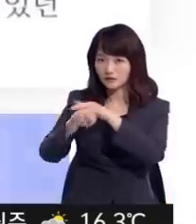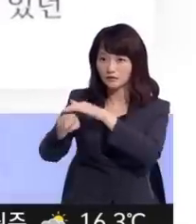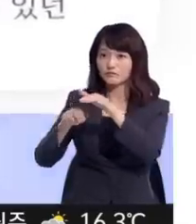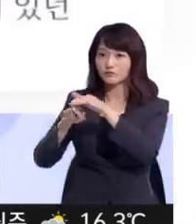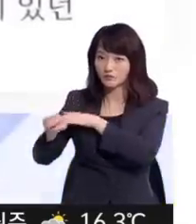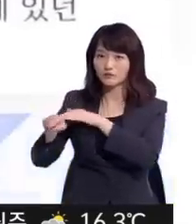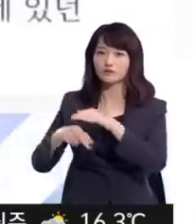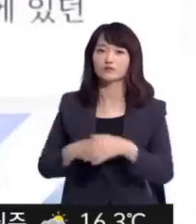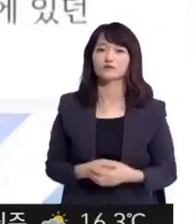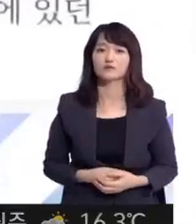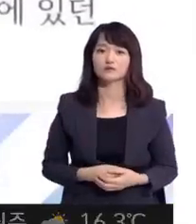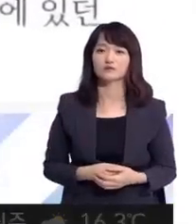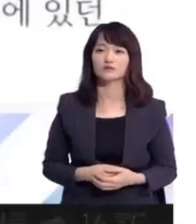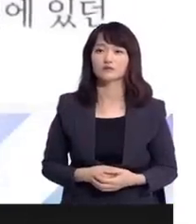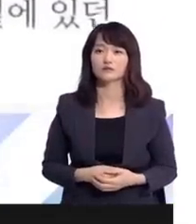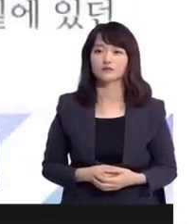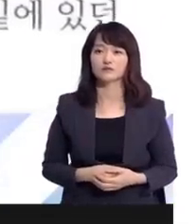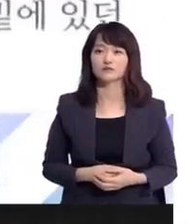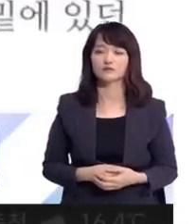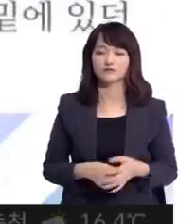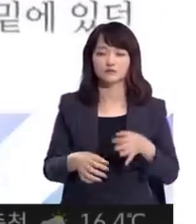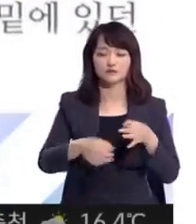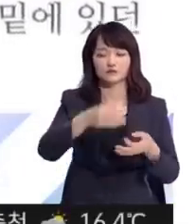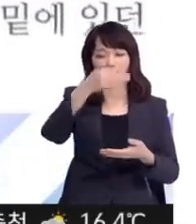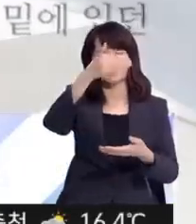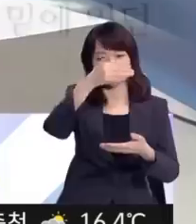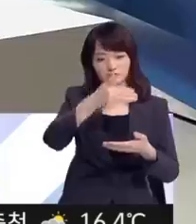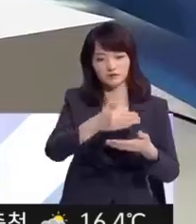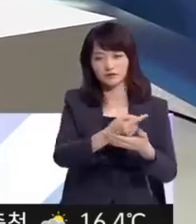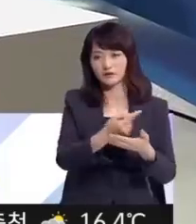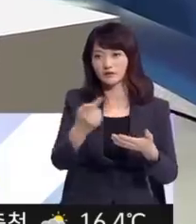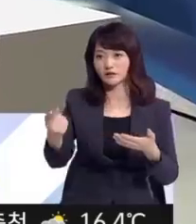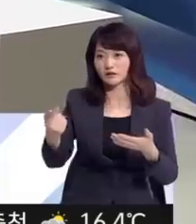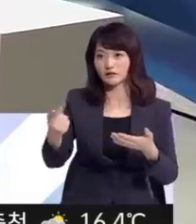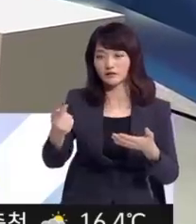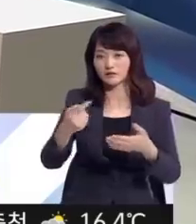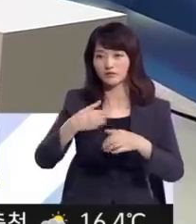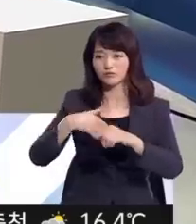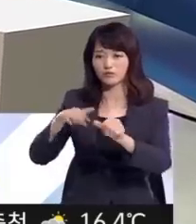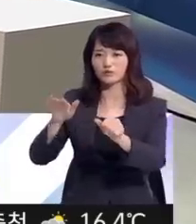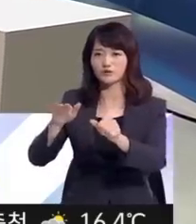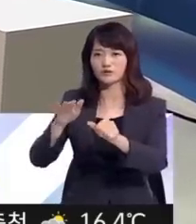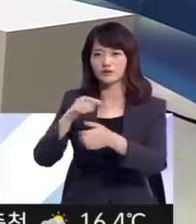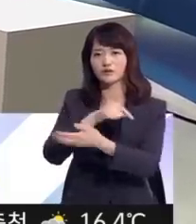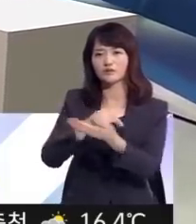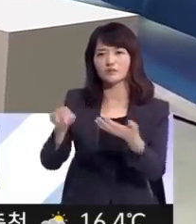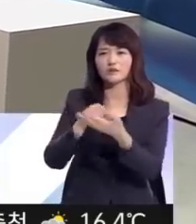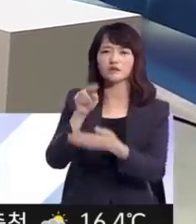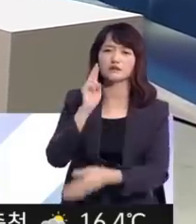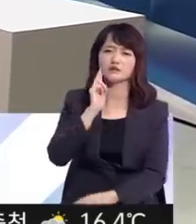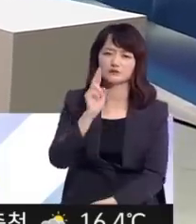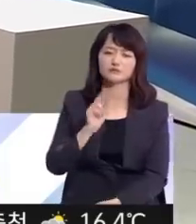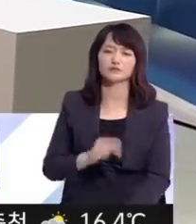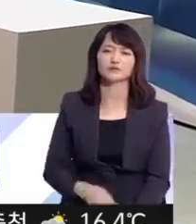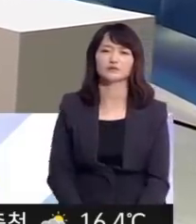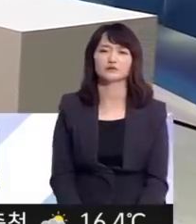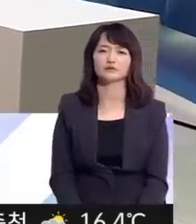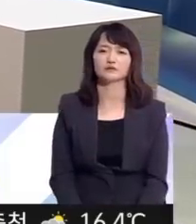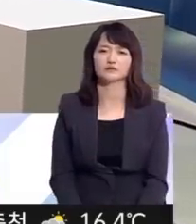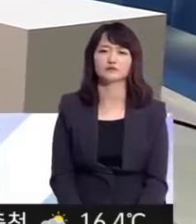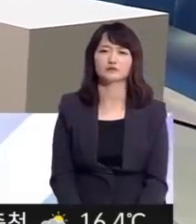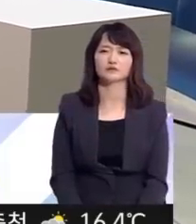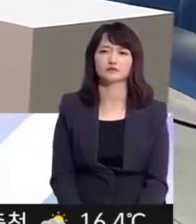상황이었겠습니까 그런데 마감 시간이니까 나가세요라고 해서 거리로 내보는 바람이 피해가 커졌다는 그런 증언도 나온 상황입니다 또